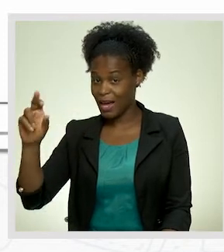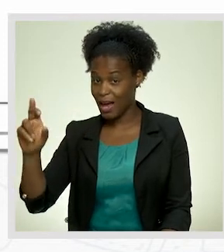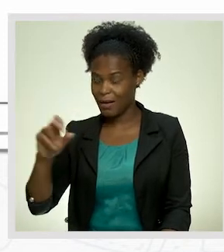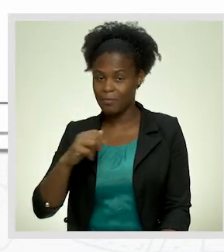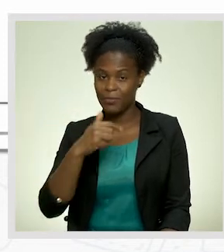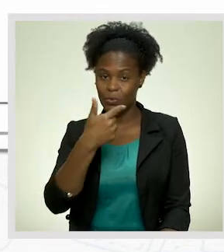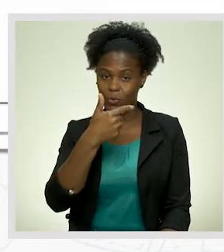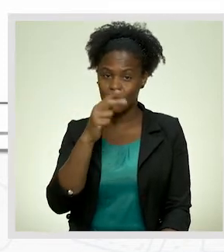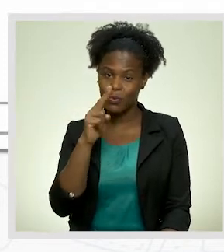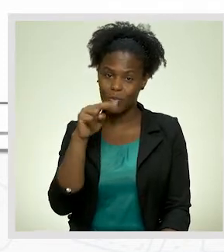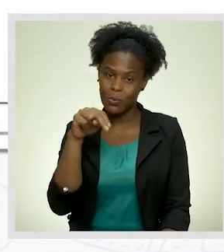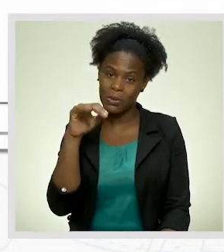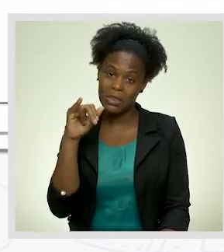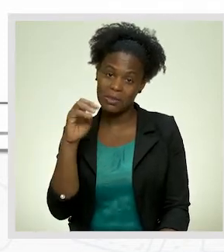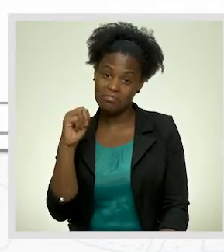Tunisie.